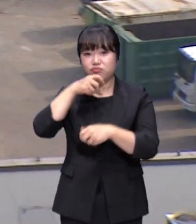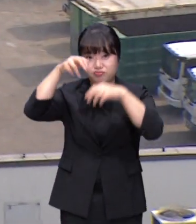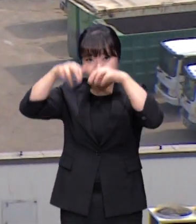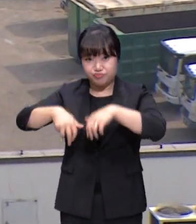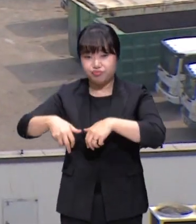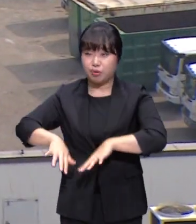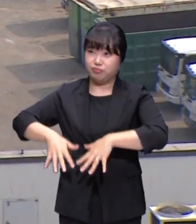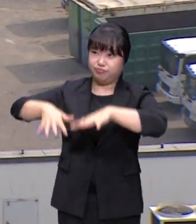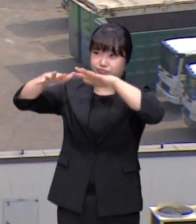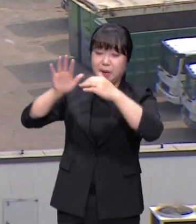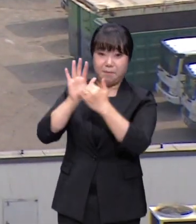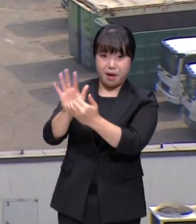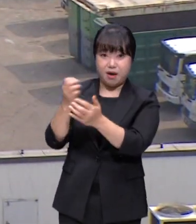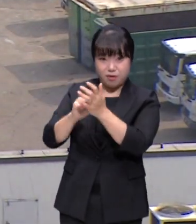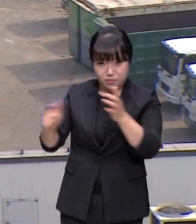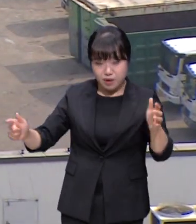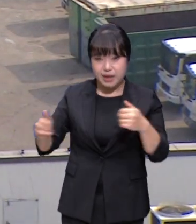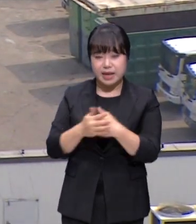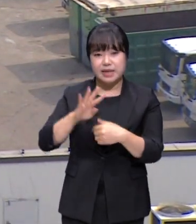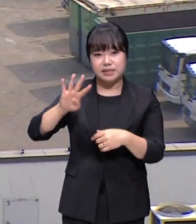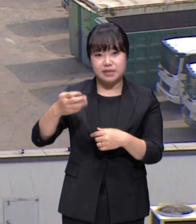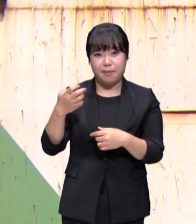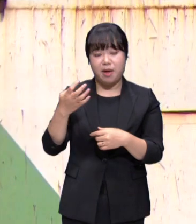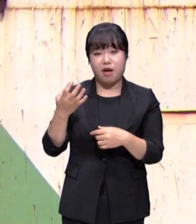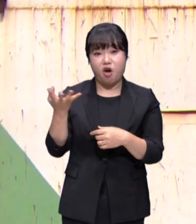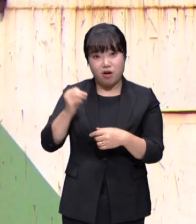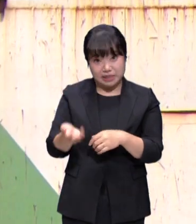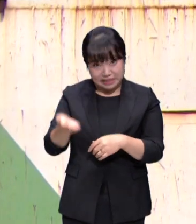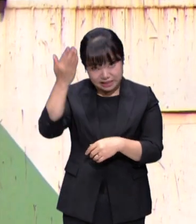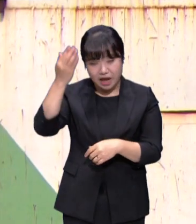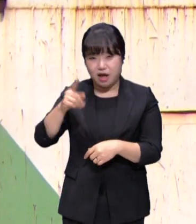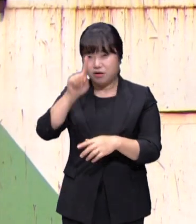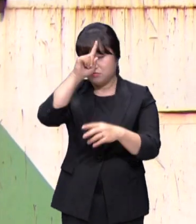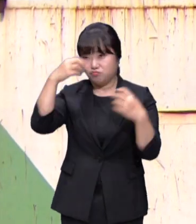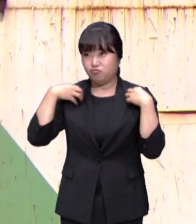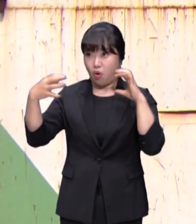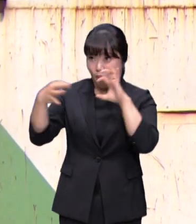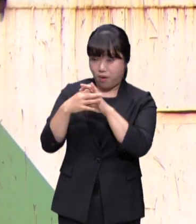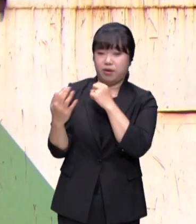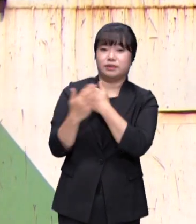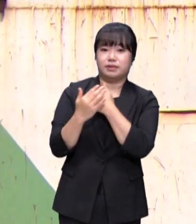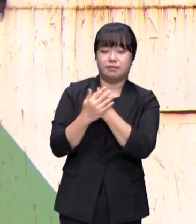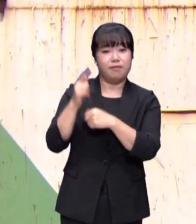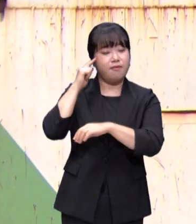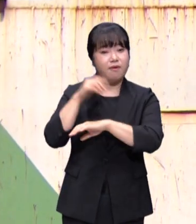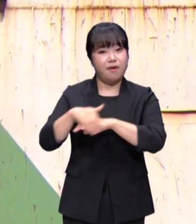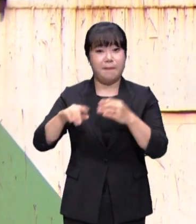약 848억 원 규모의 공공기여 기부 체납을 받는 내용도 담겼습니다.